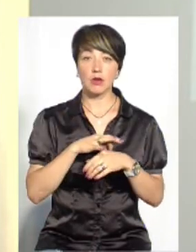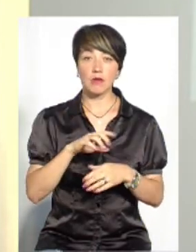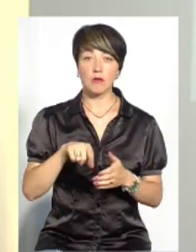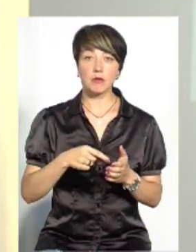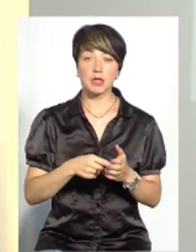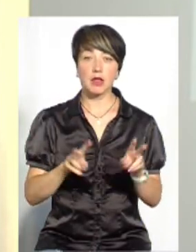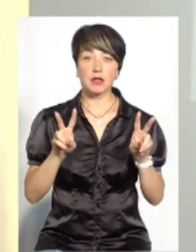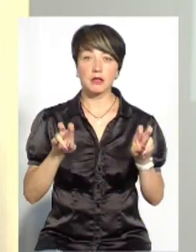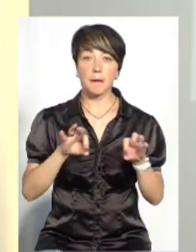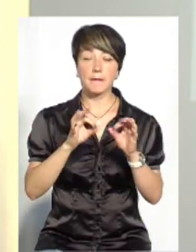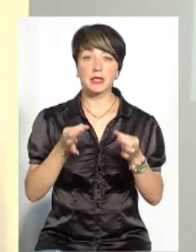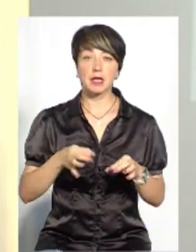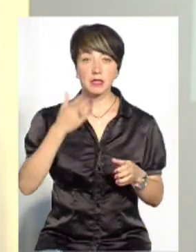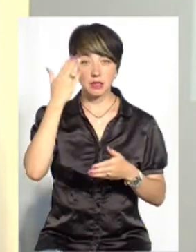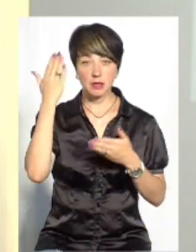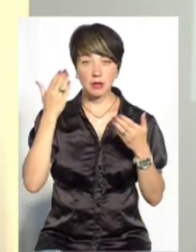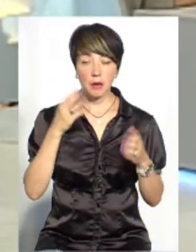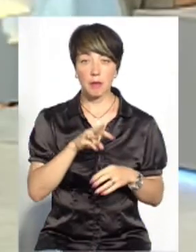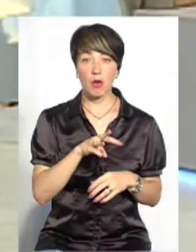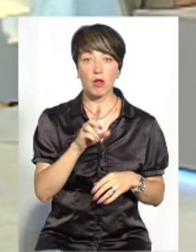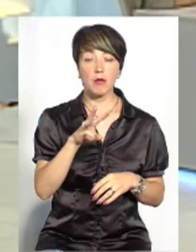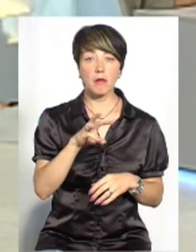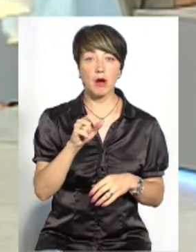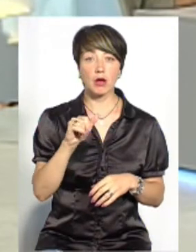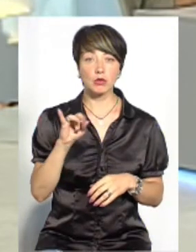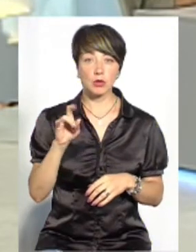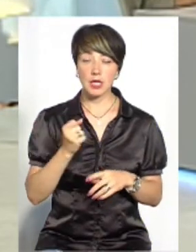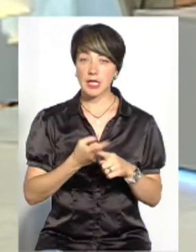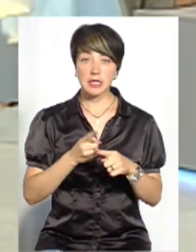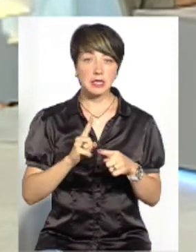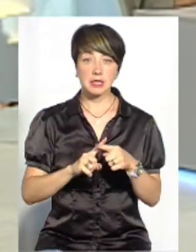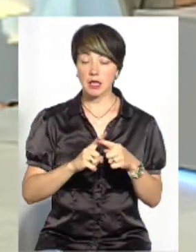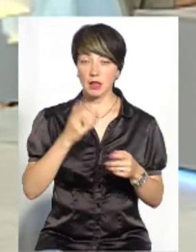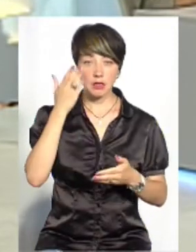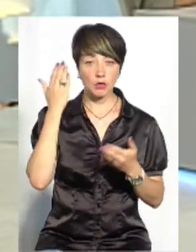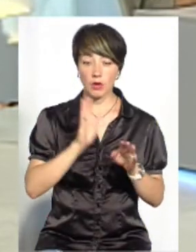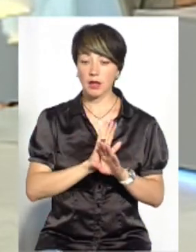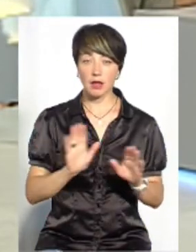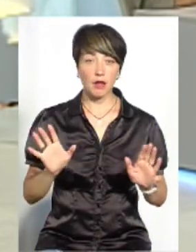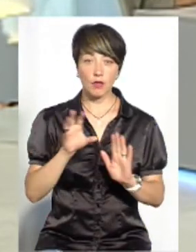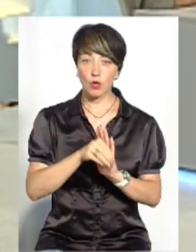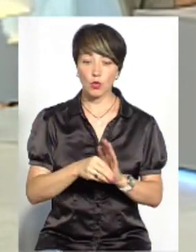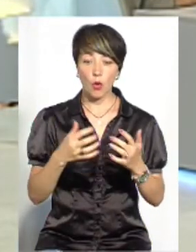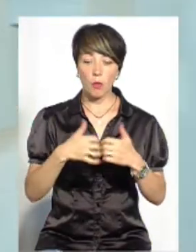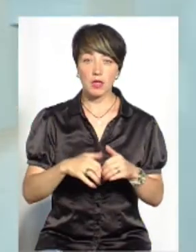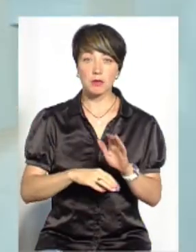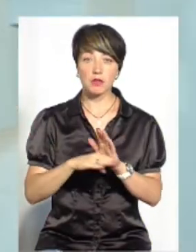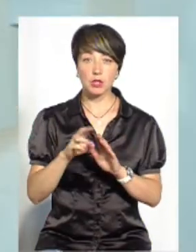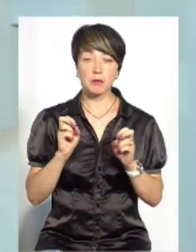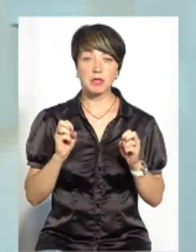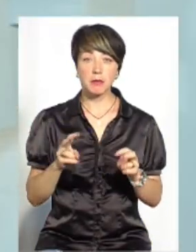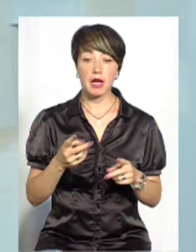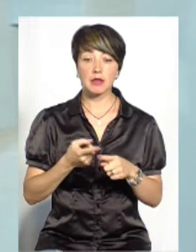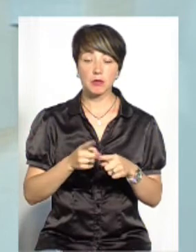які називаються мистецькі атракціони Миколи Мазура? Ні, ці атракціони не відносяться до обладнання підвищеної безпеки,